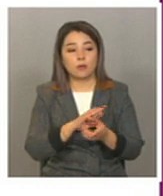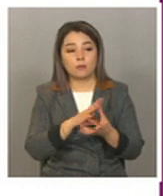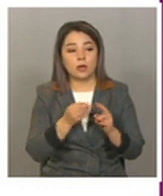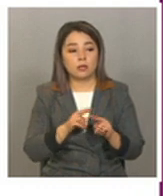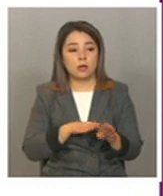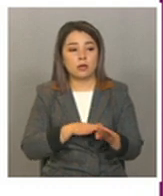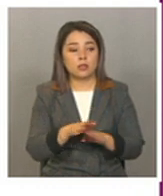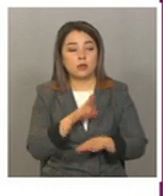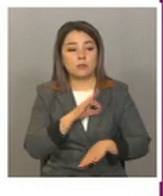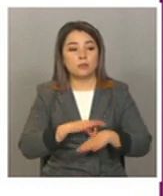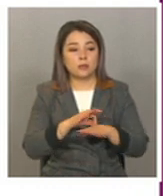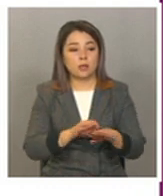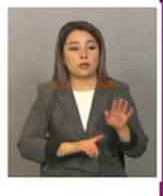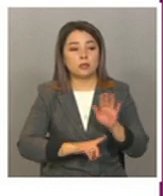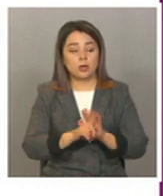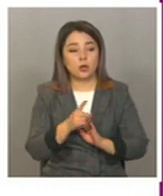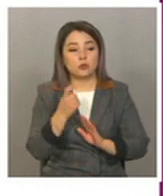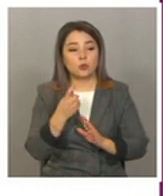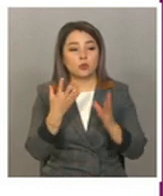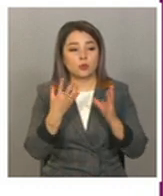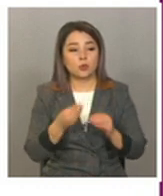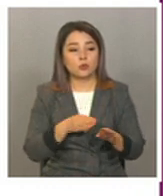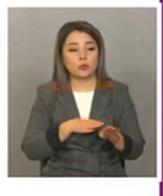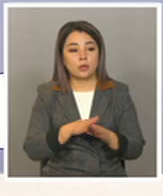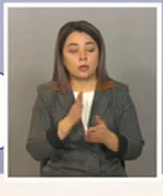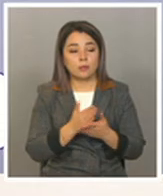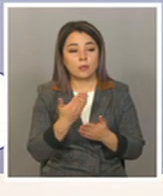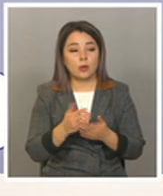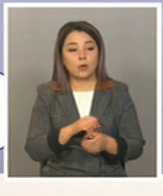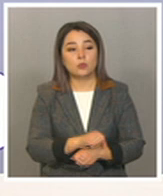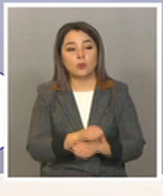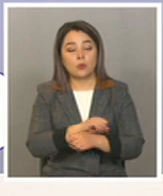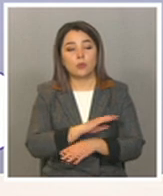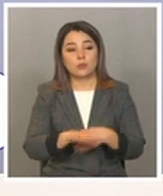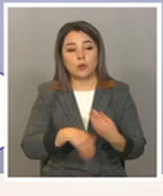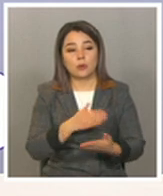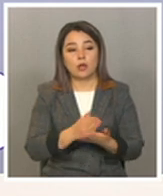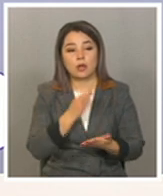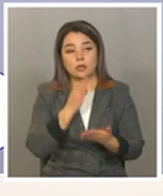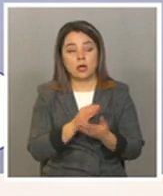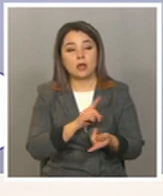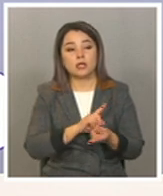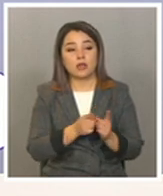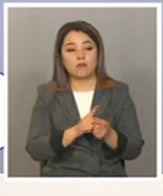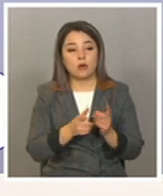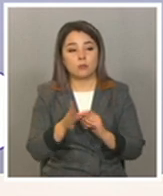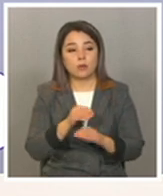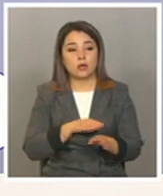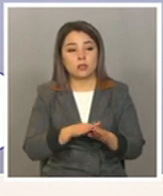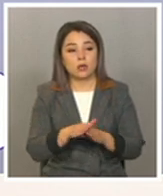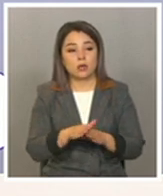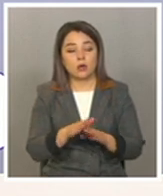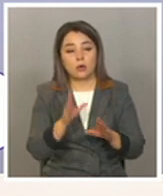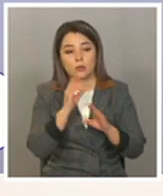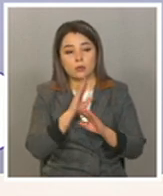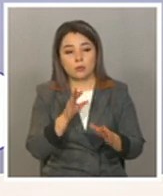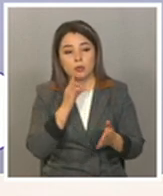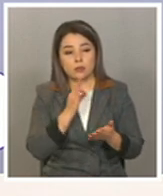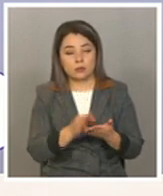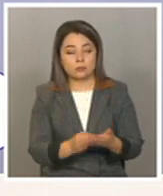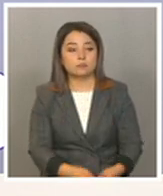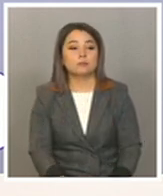асыра бастағанына 100 күн толғанда төңкеріс жасайды, дағы реформа жүзеге аспай қалады.